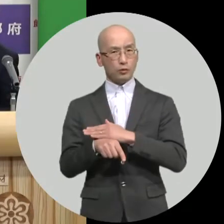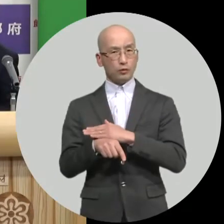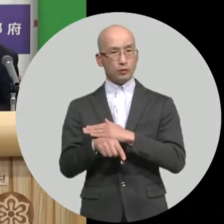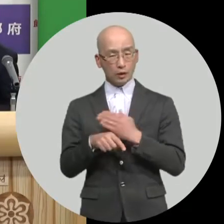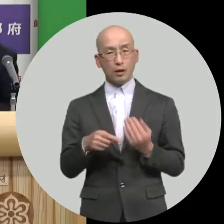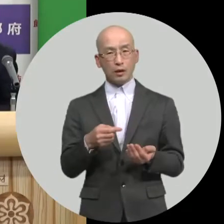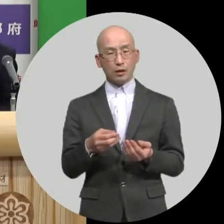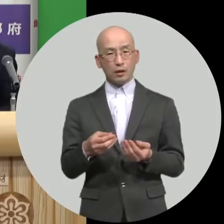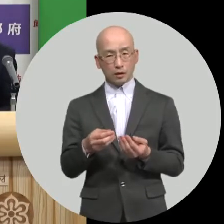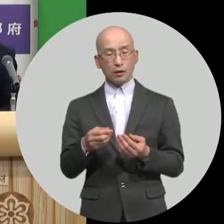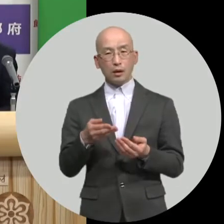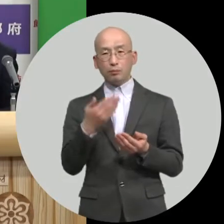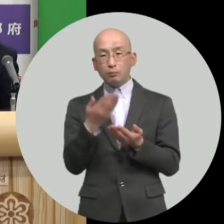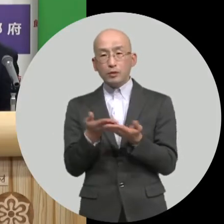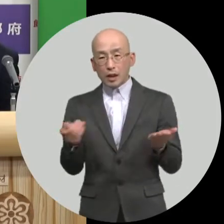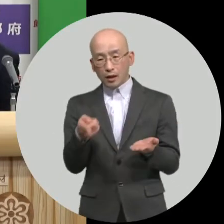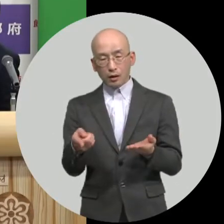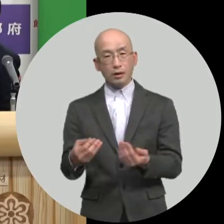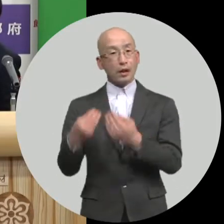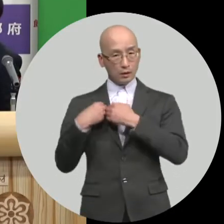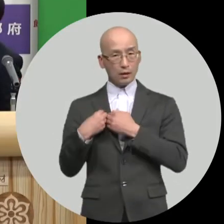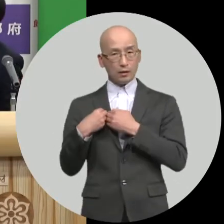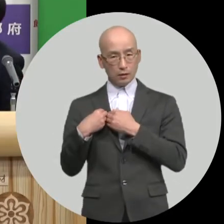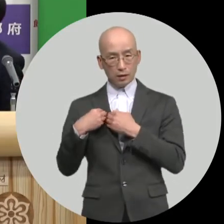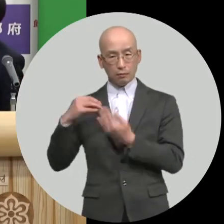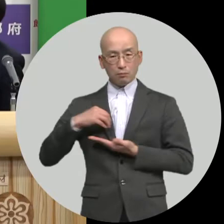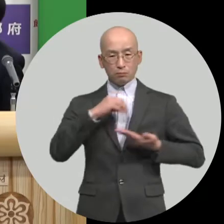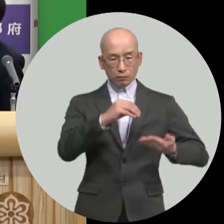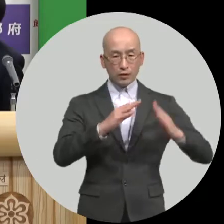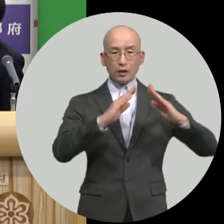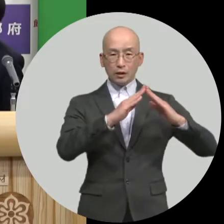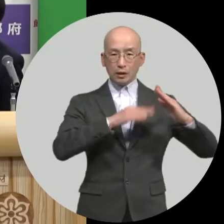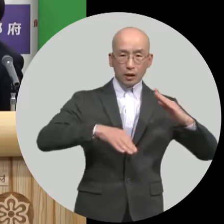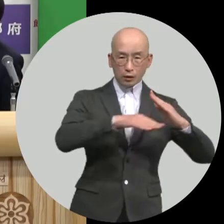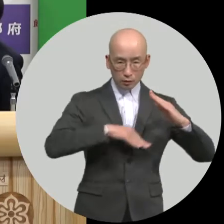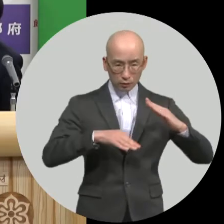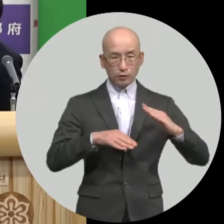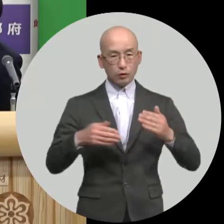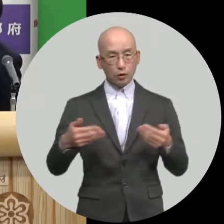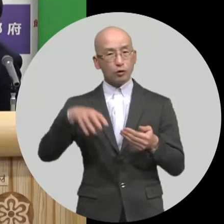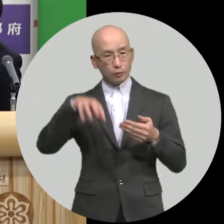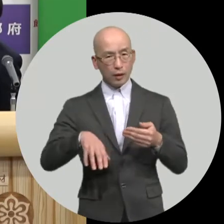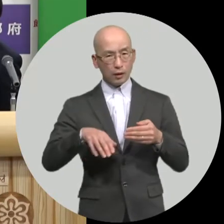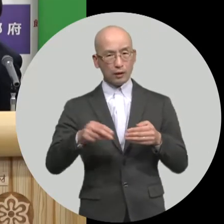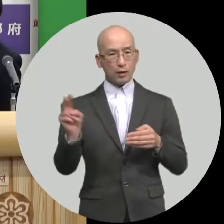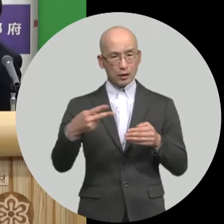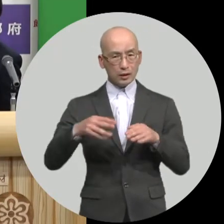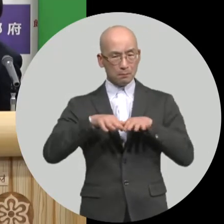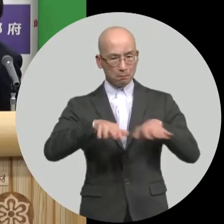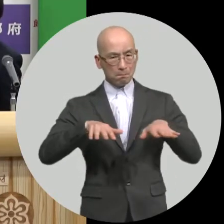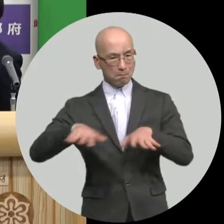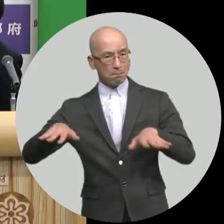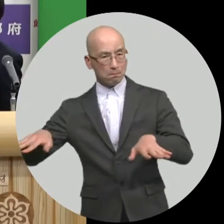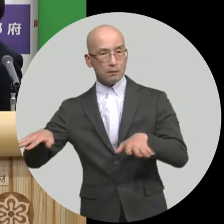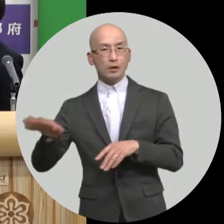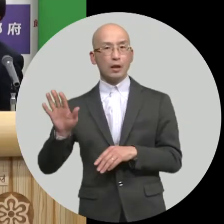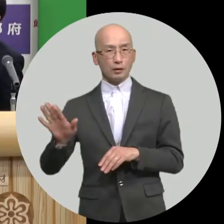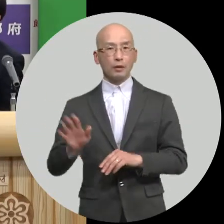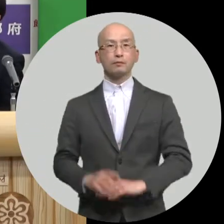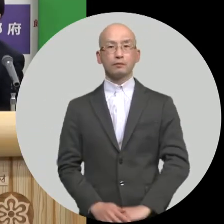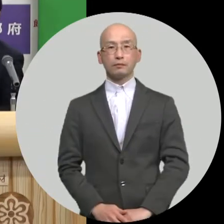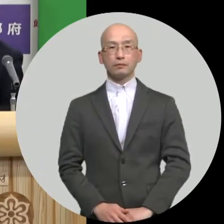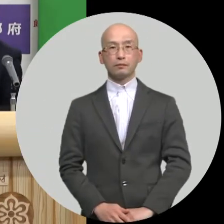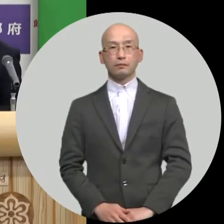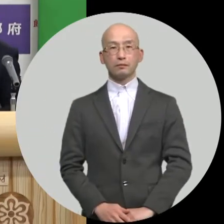また同居家族、職場程度の二次感染も発生をしておるということでございます。それからやは